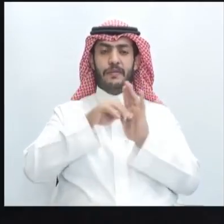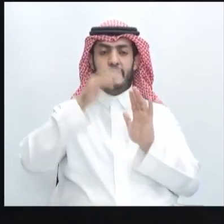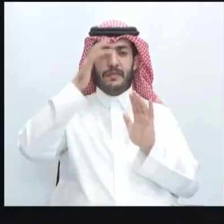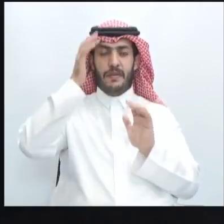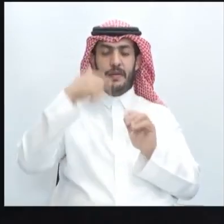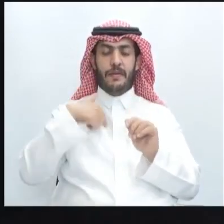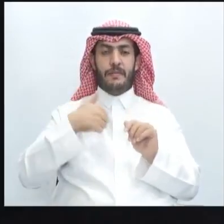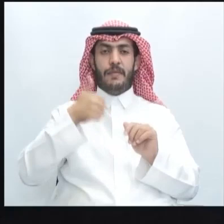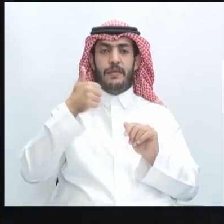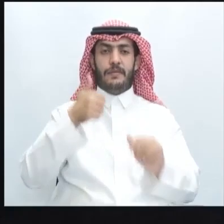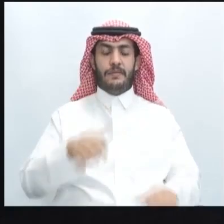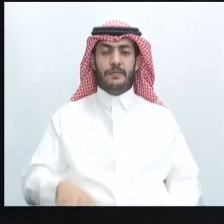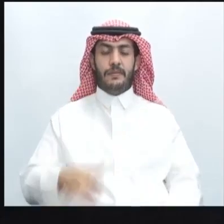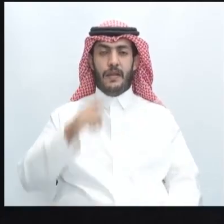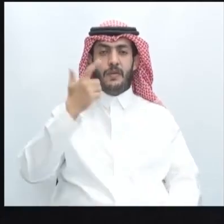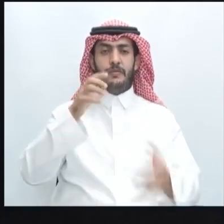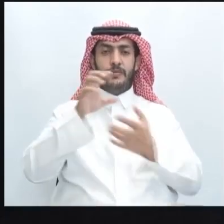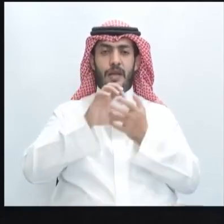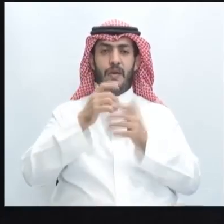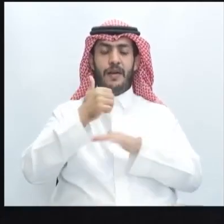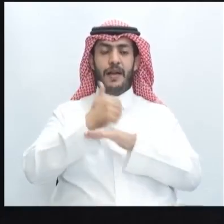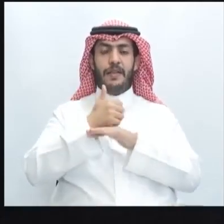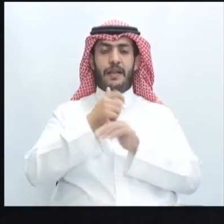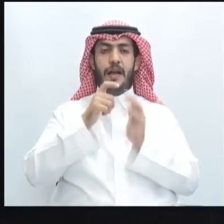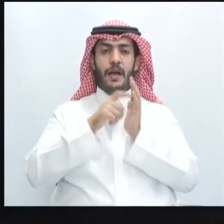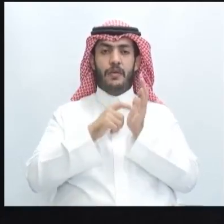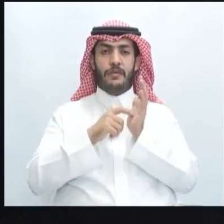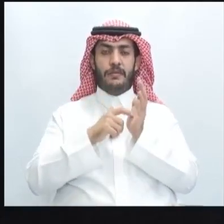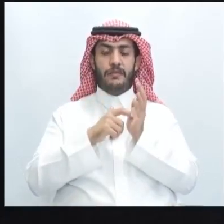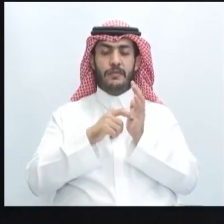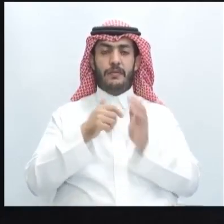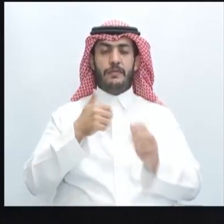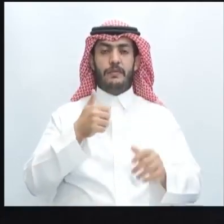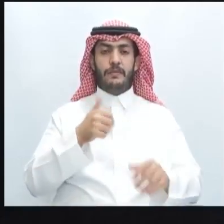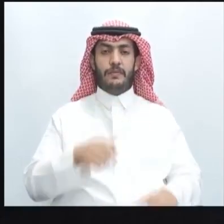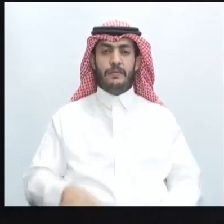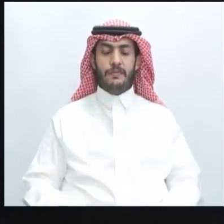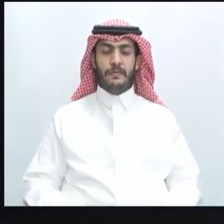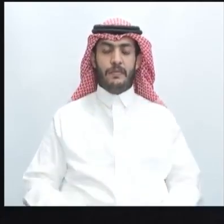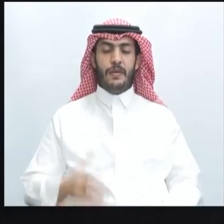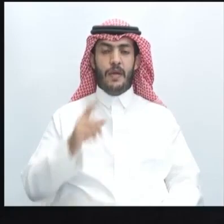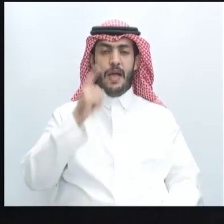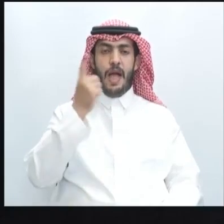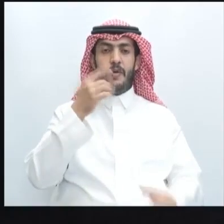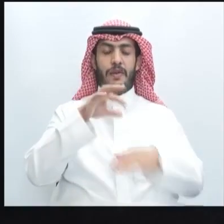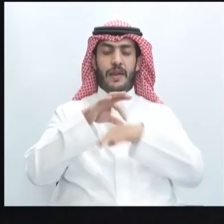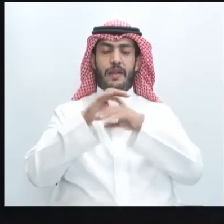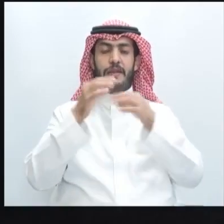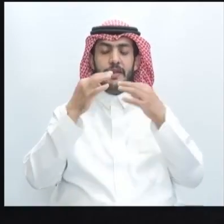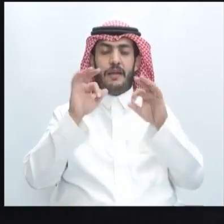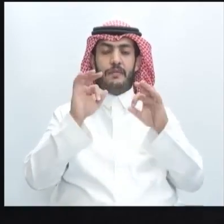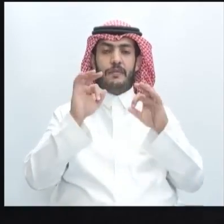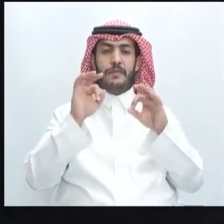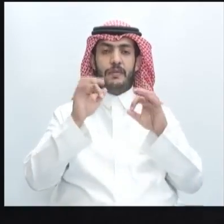حصول سواء النزاع او قاعده قانونيه تكون عامه للناس جميعا